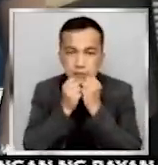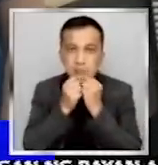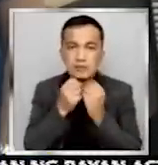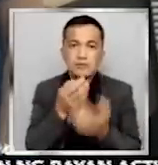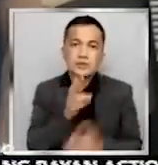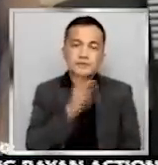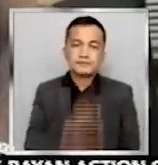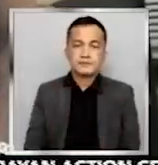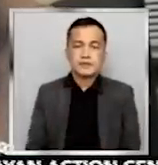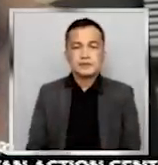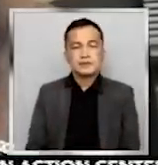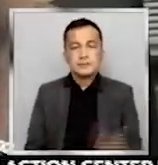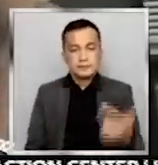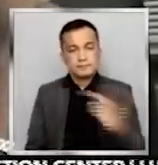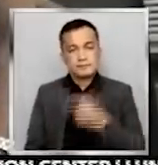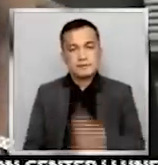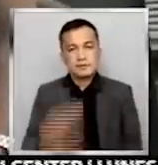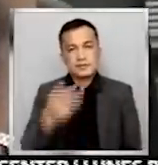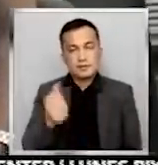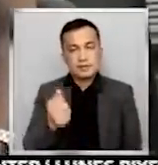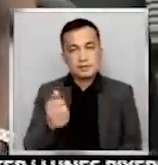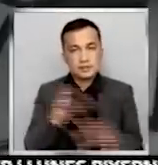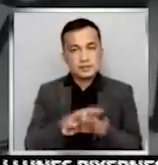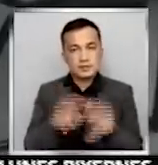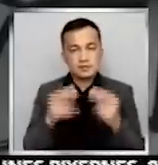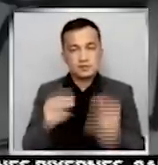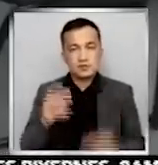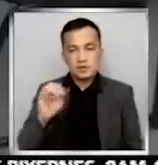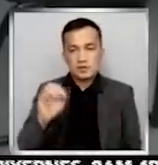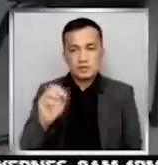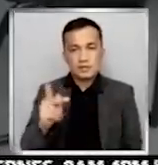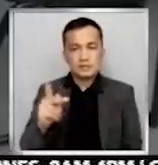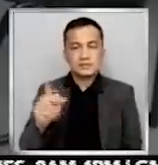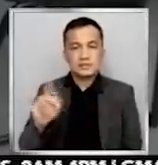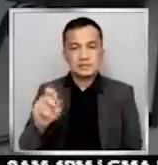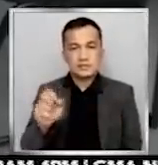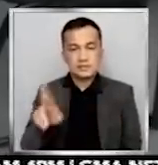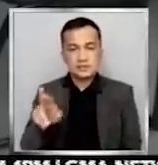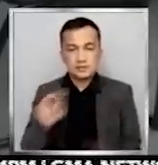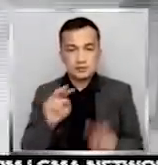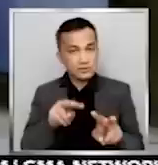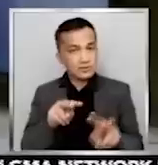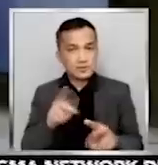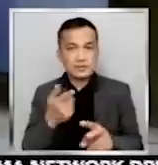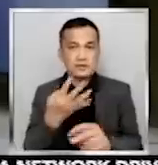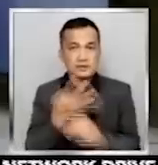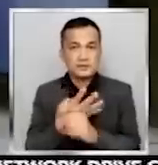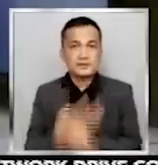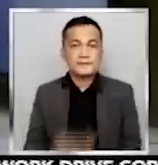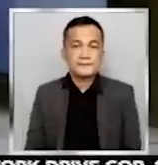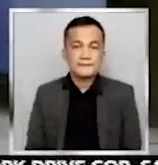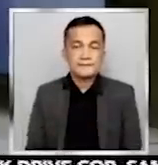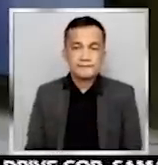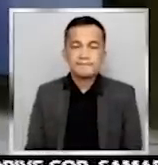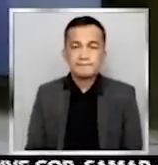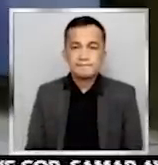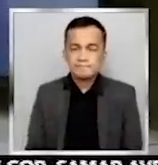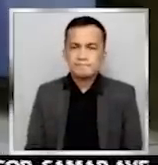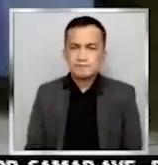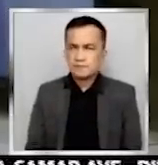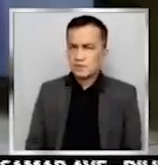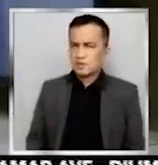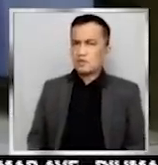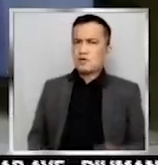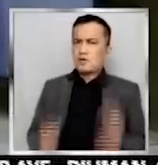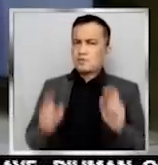sa GMA Integrated News, Mark Salazar, Nakatutok 24 Oras. Mabilis ang good